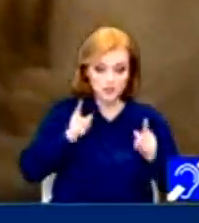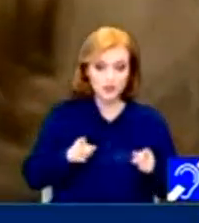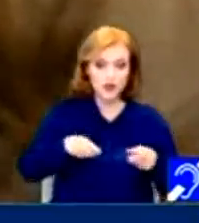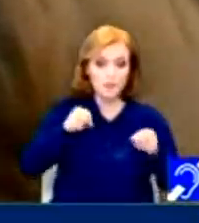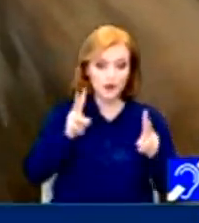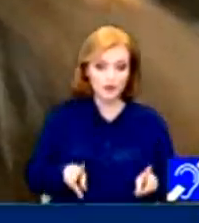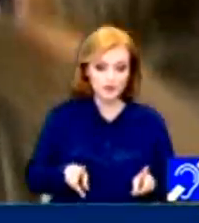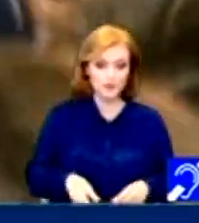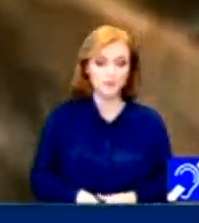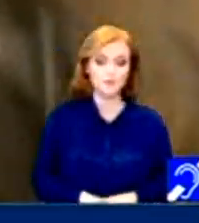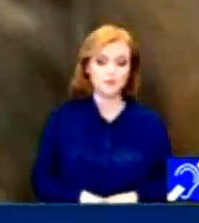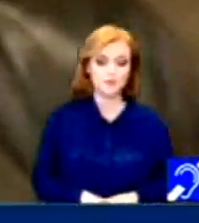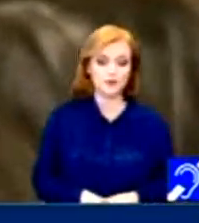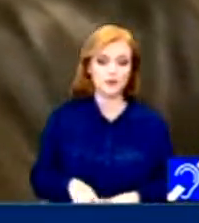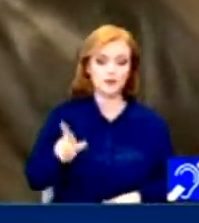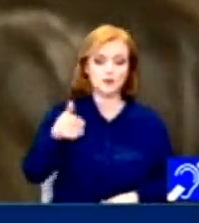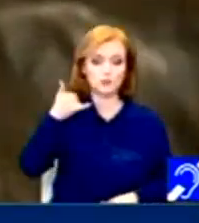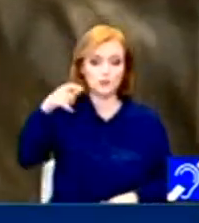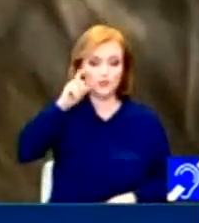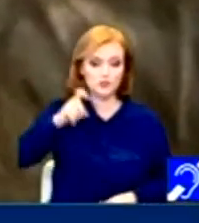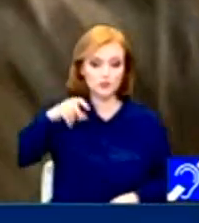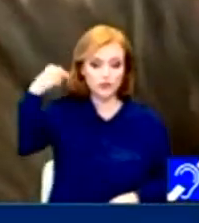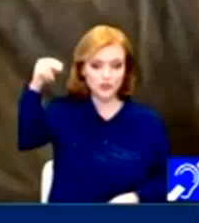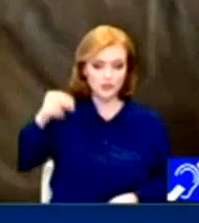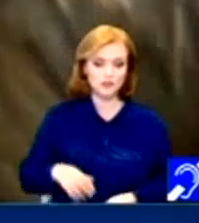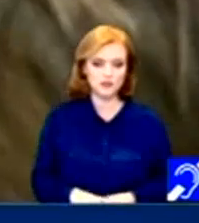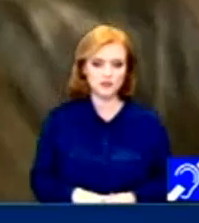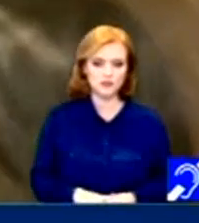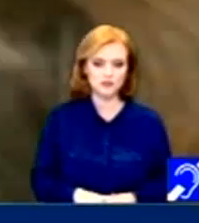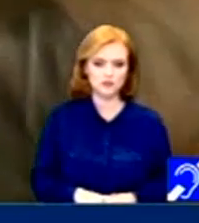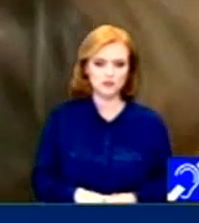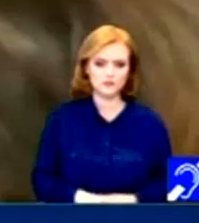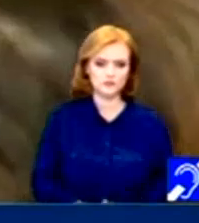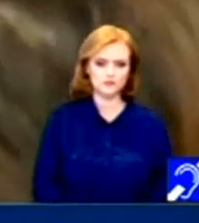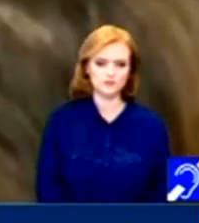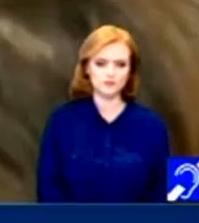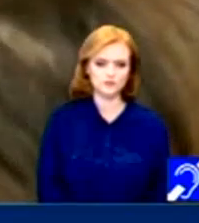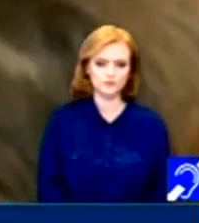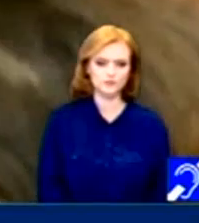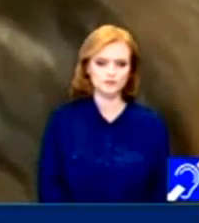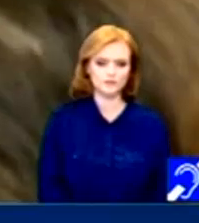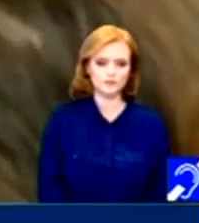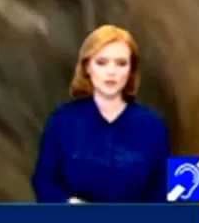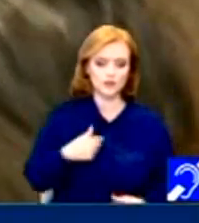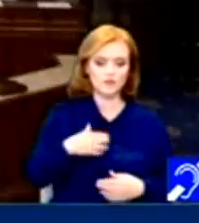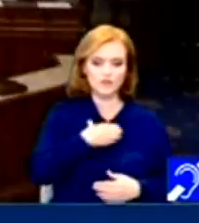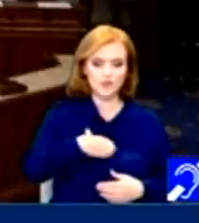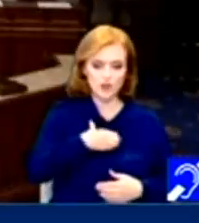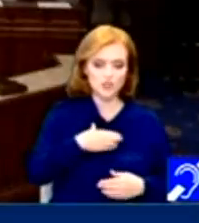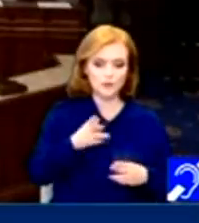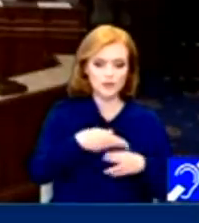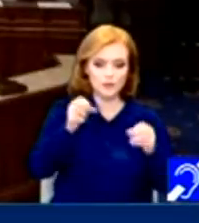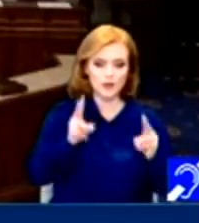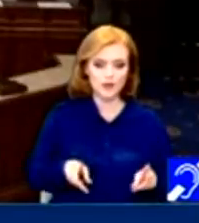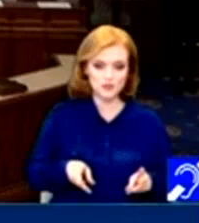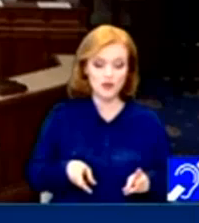did on the call with the president of Ukraine, seriously, could undermine our national security. În